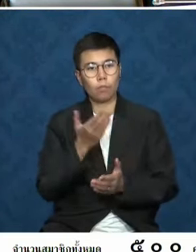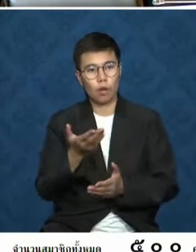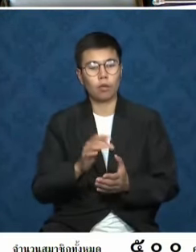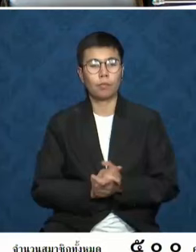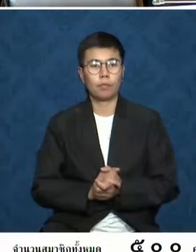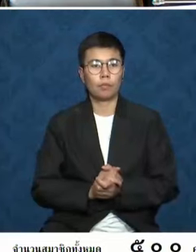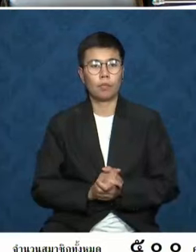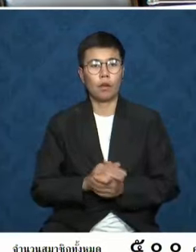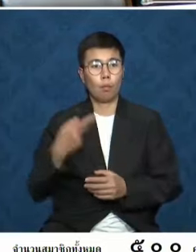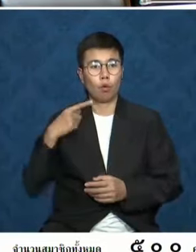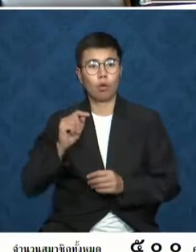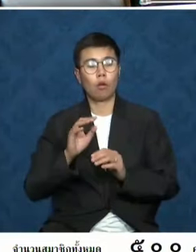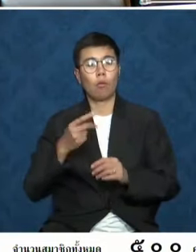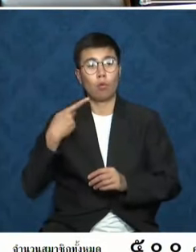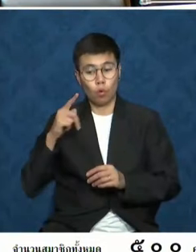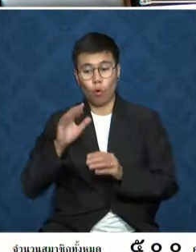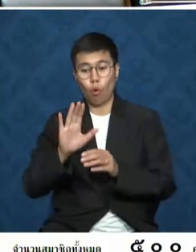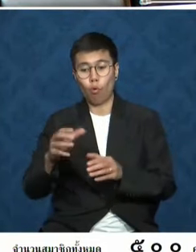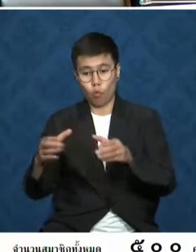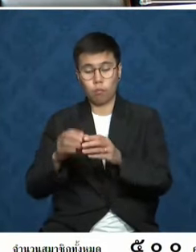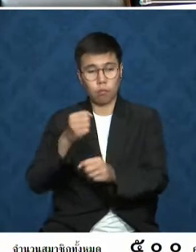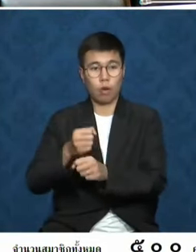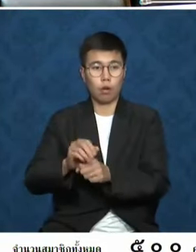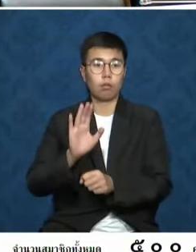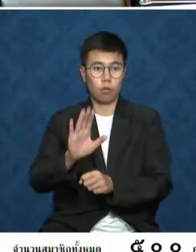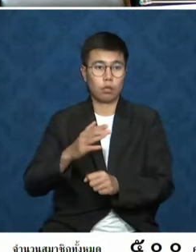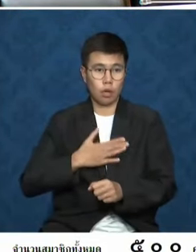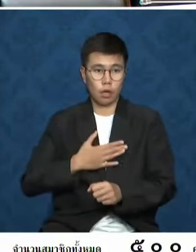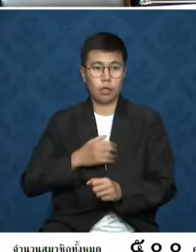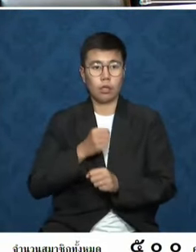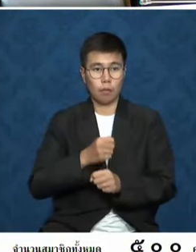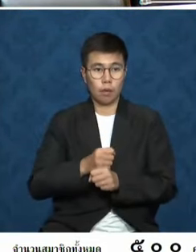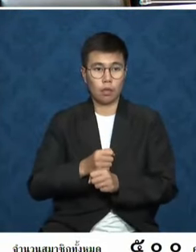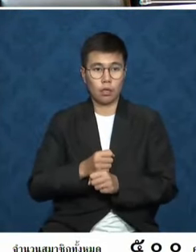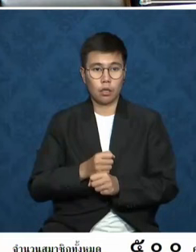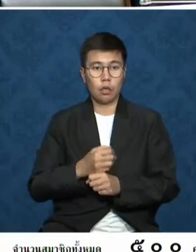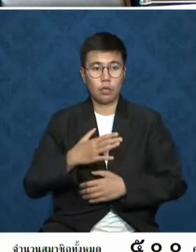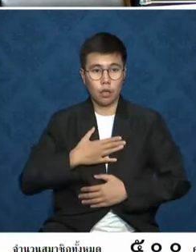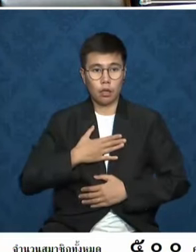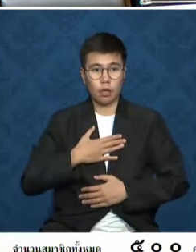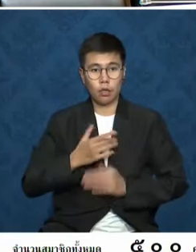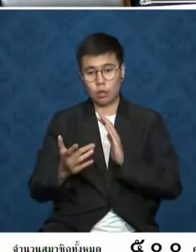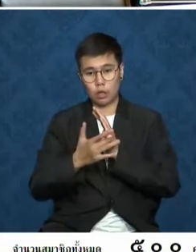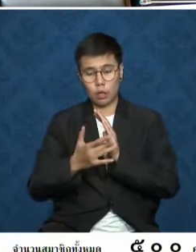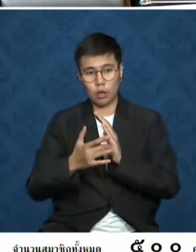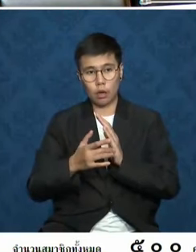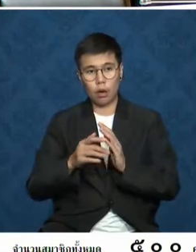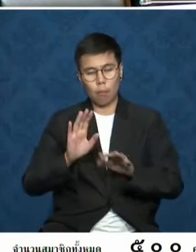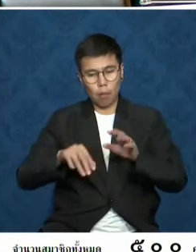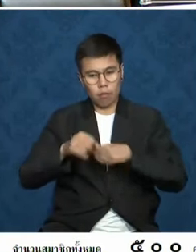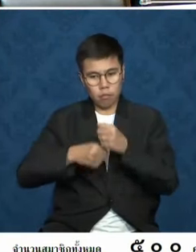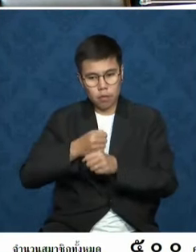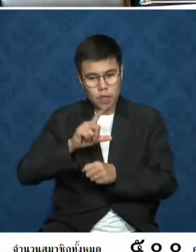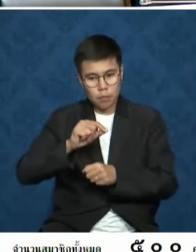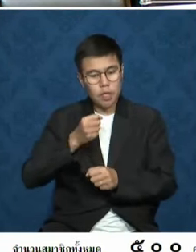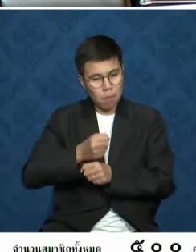ประเทศไย ได้ประโยชนการมาก อี้ทราบดีและดฉัเกเป็คนหนึที่ครุกครีอยู่ใวงการเทคโนโยีมาประมาณเกบ ปีแล้